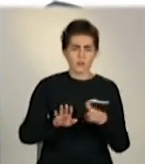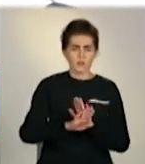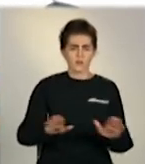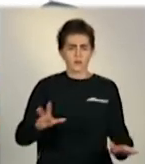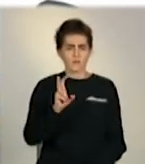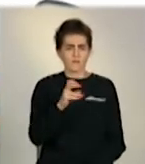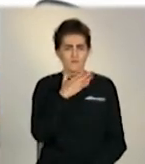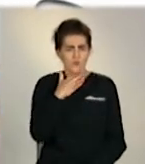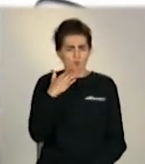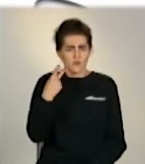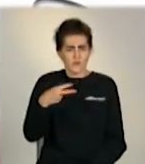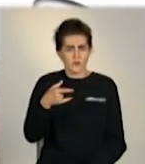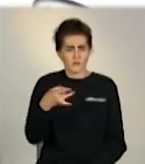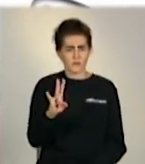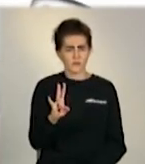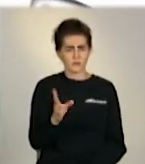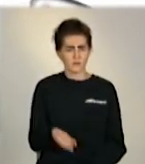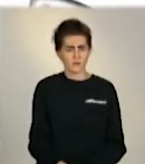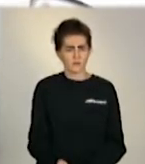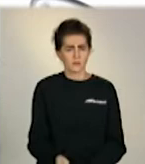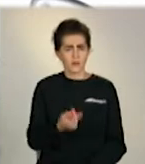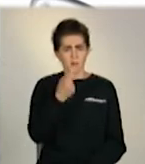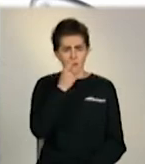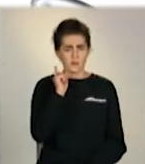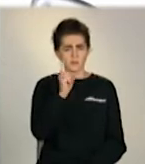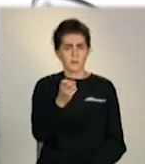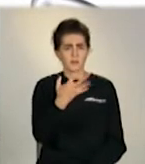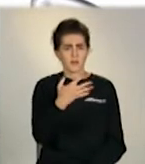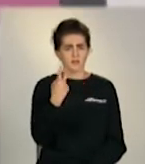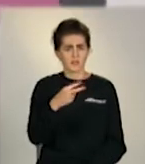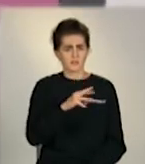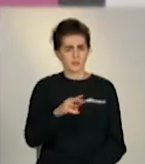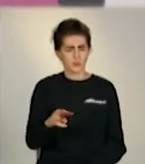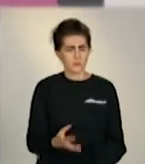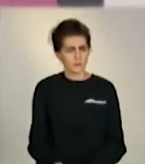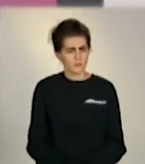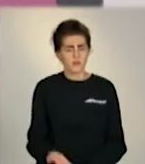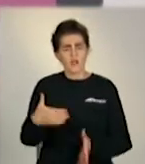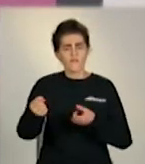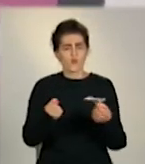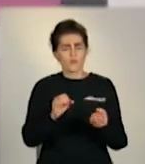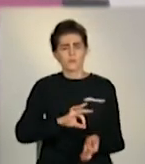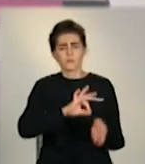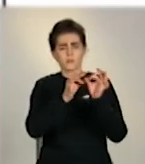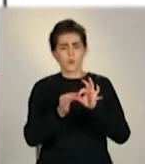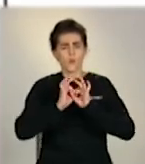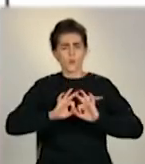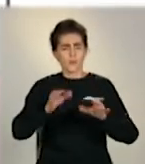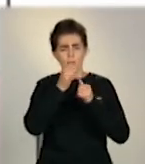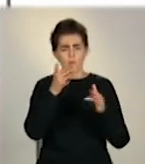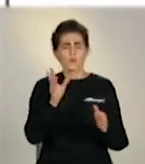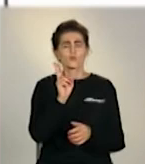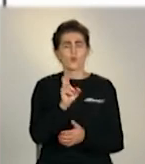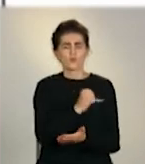багато 20 гривень. Вроді їхати 15-20 хвилин. Водії не можуть пояснити, хто і коли затвердив